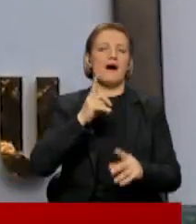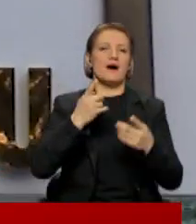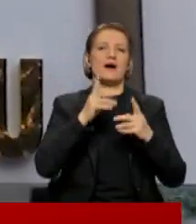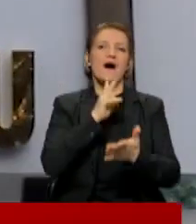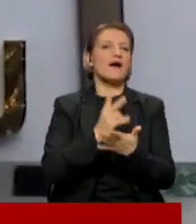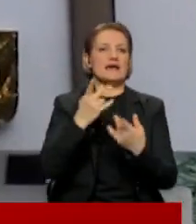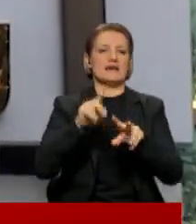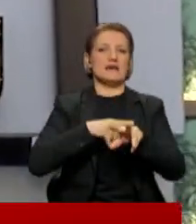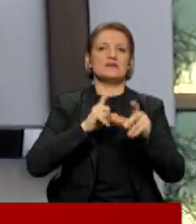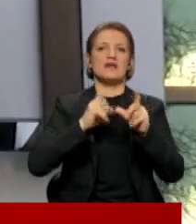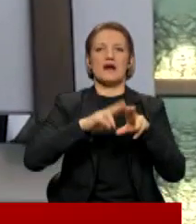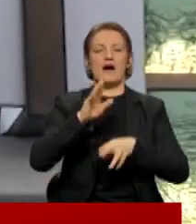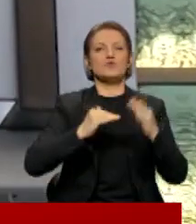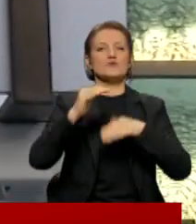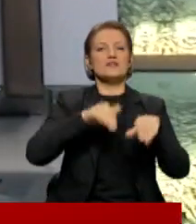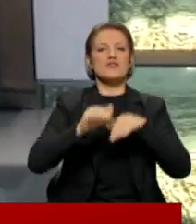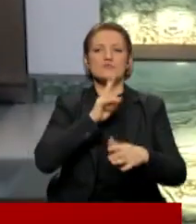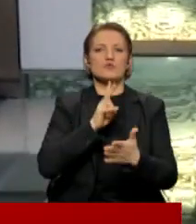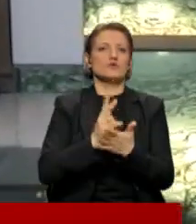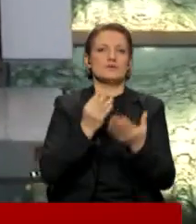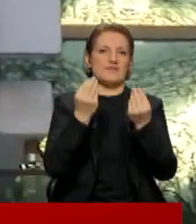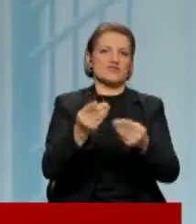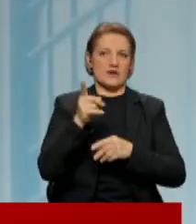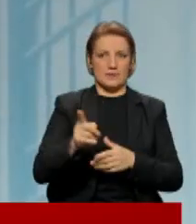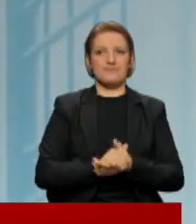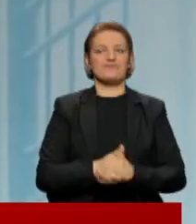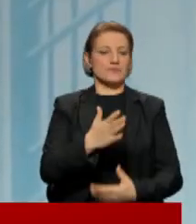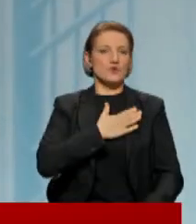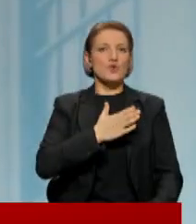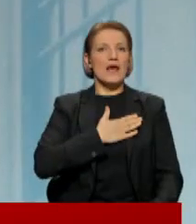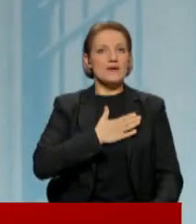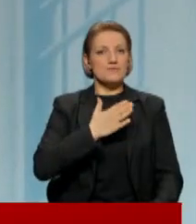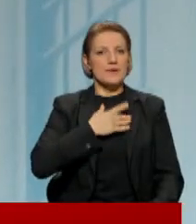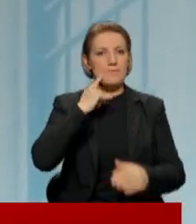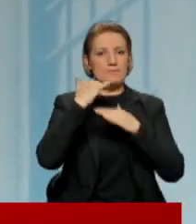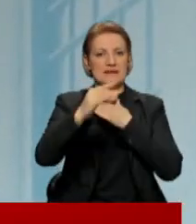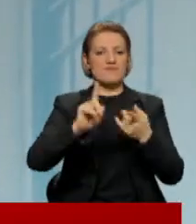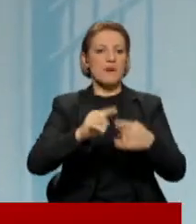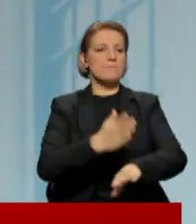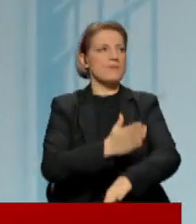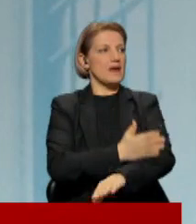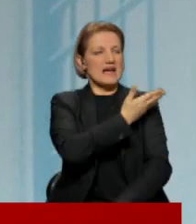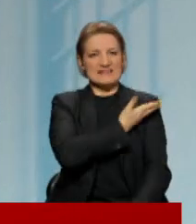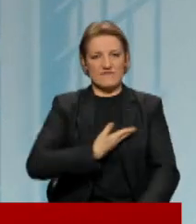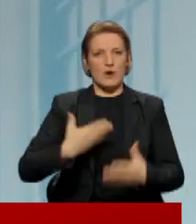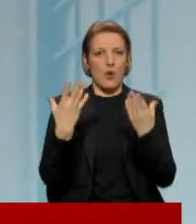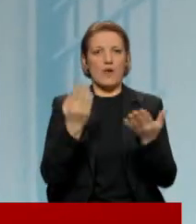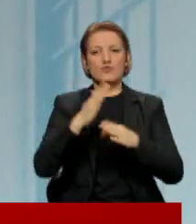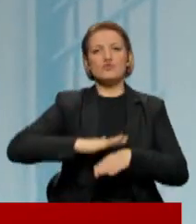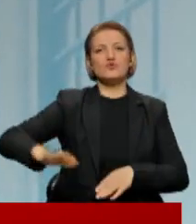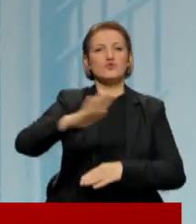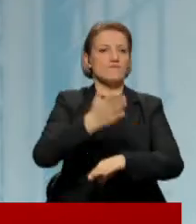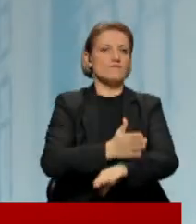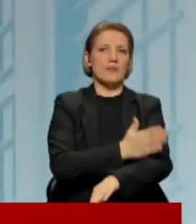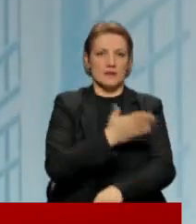YSK verecek Erdoğan ise yeni günde İstanbul'da verdiği seçim mesajlarını yüreğimde millet ve memleket Sevdası olan tüm